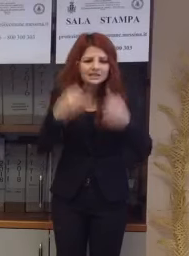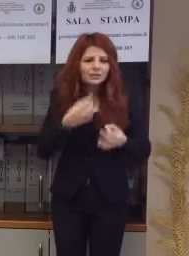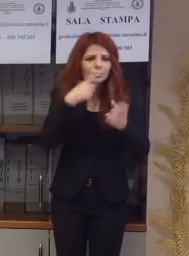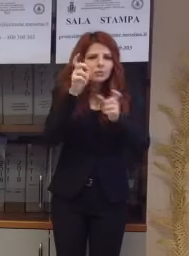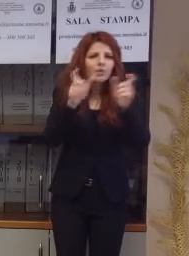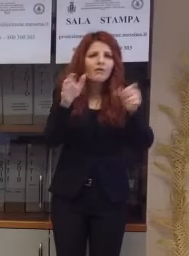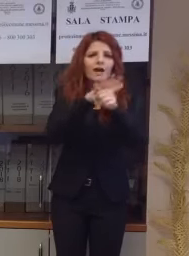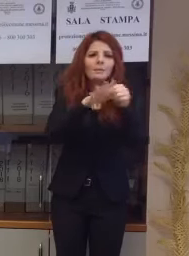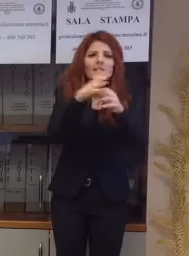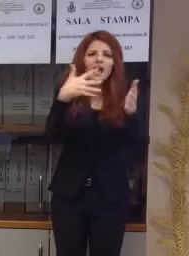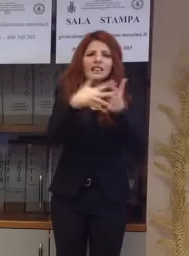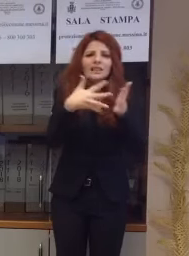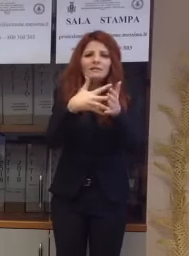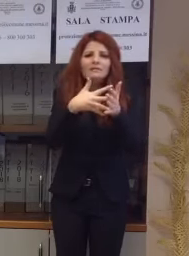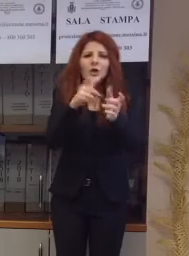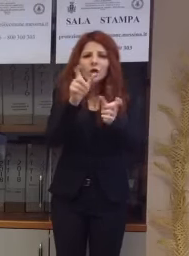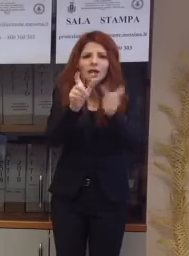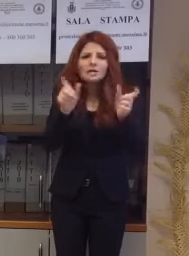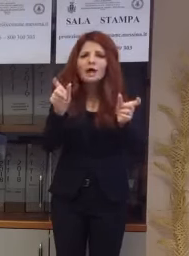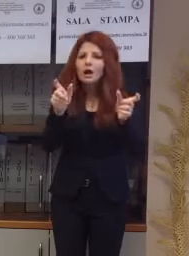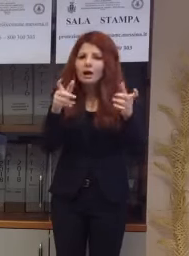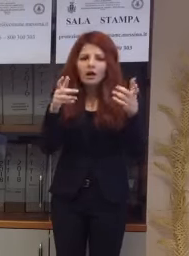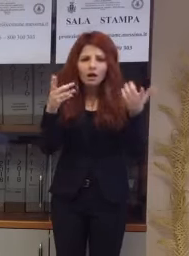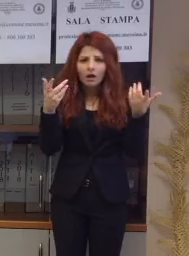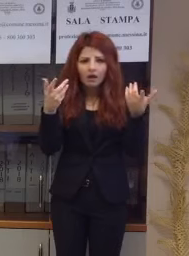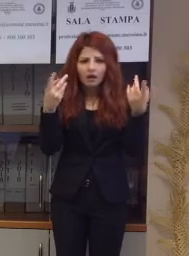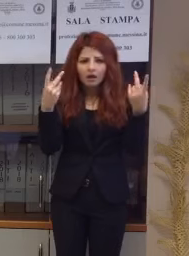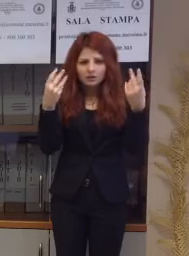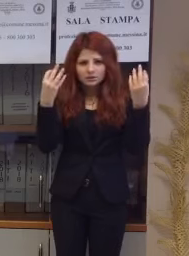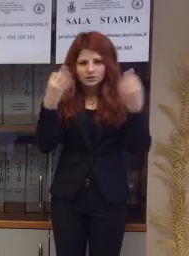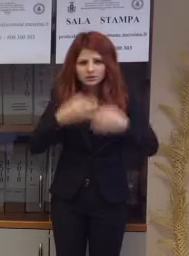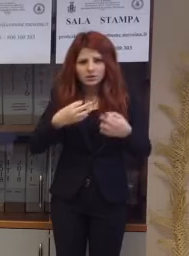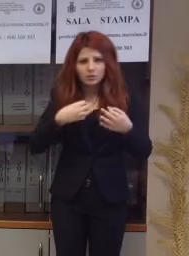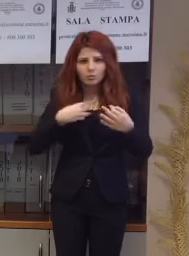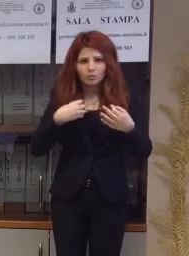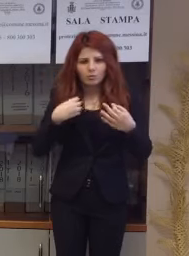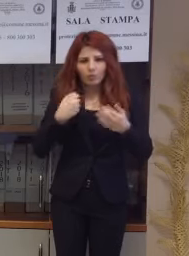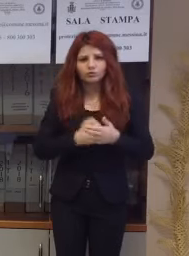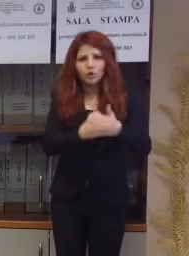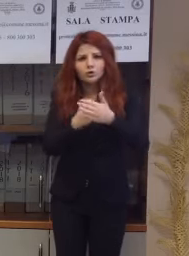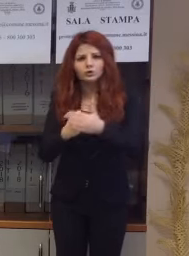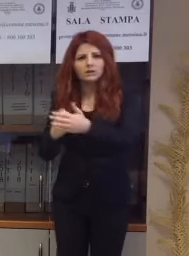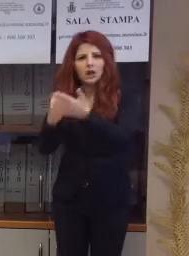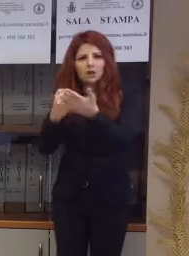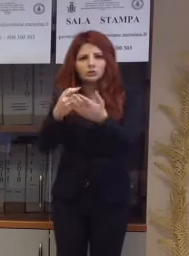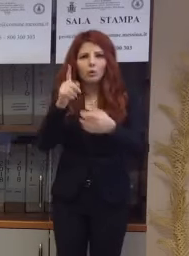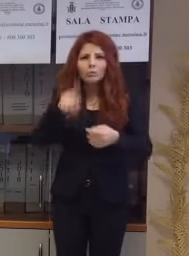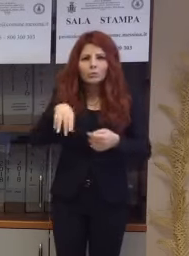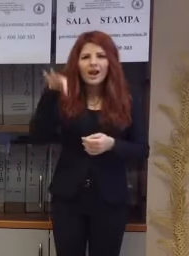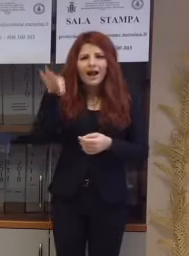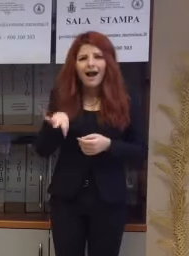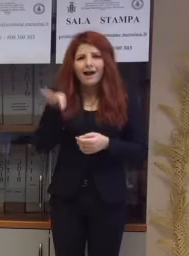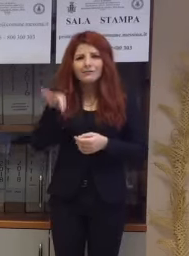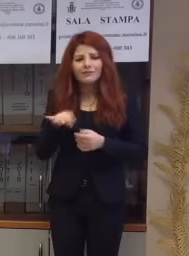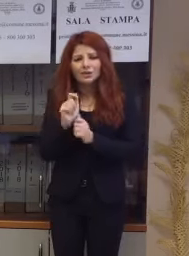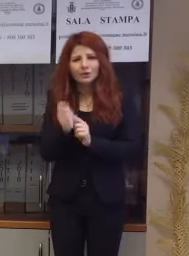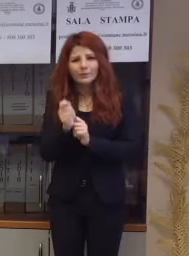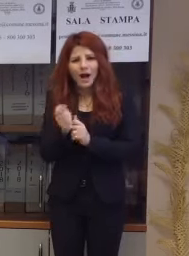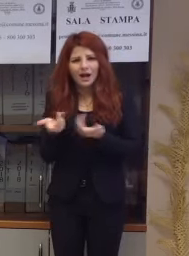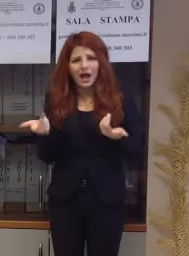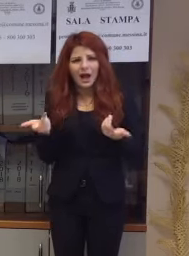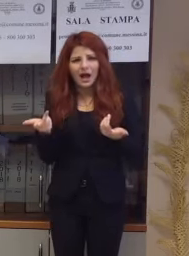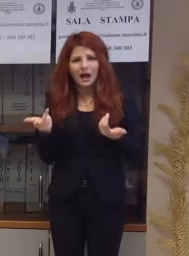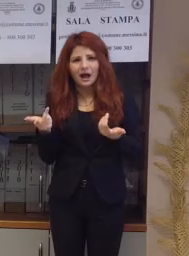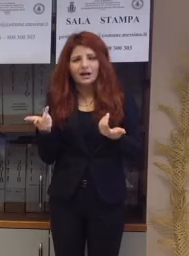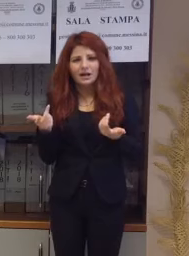marzo, aprile e maggio. Della casa principale, ovviamente, perché quella è la misura. E quindi potete,